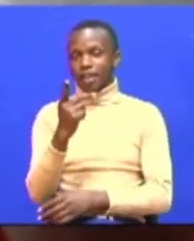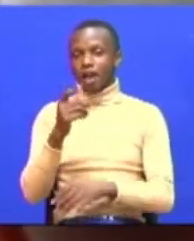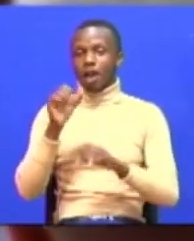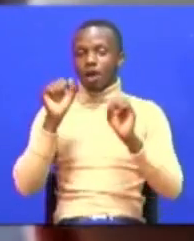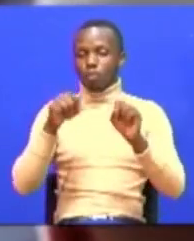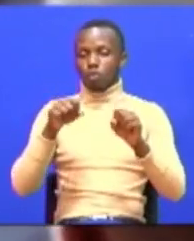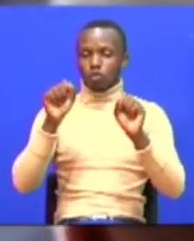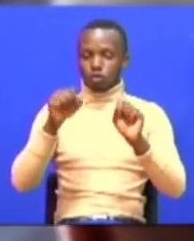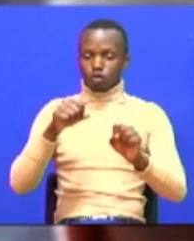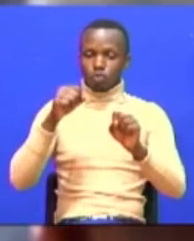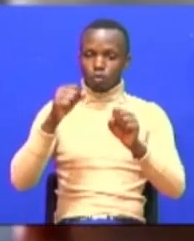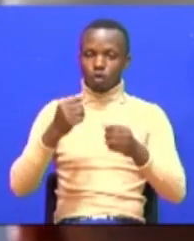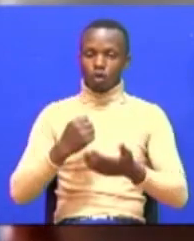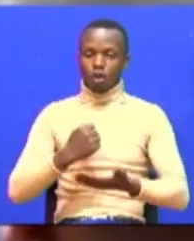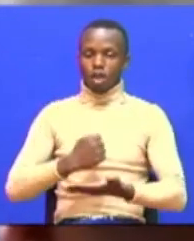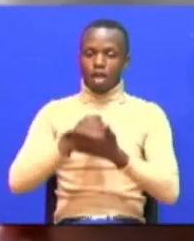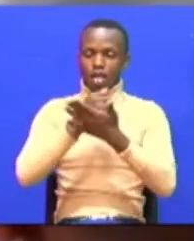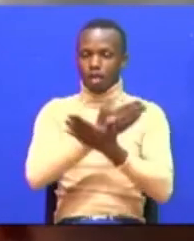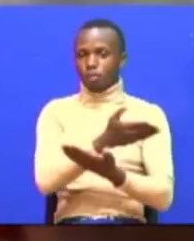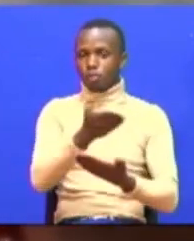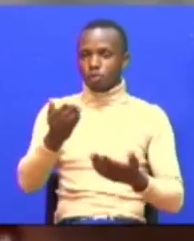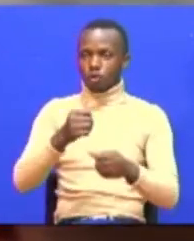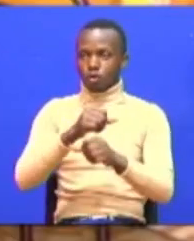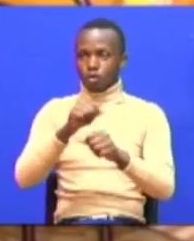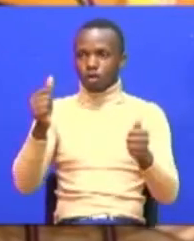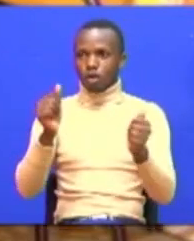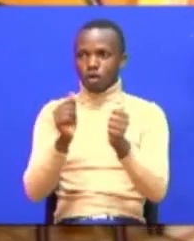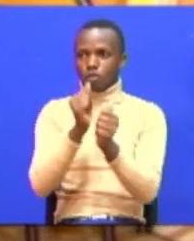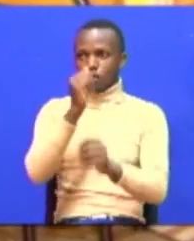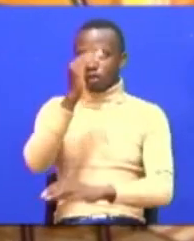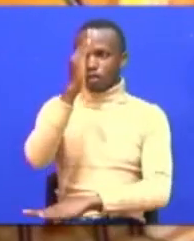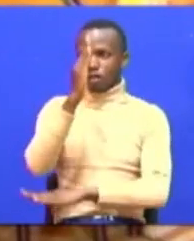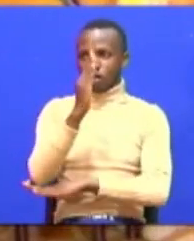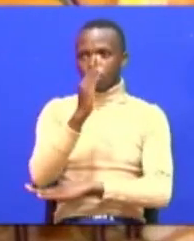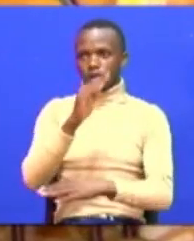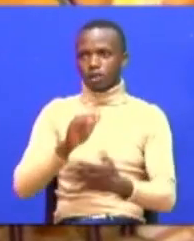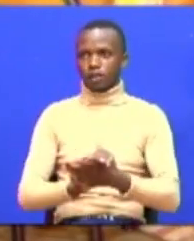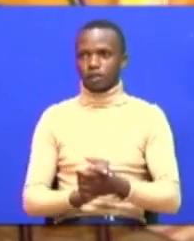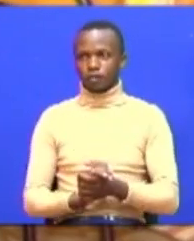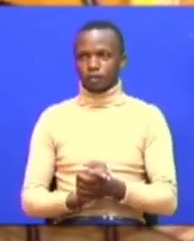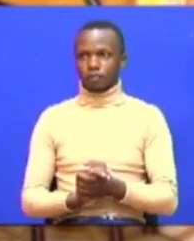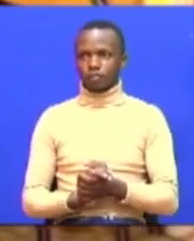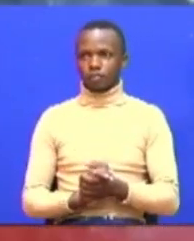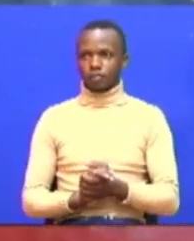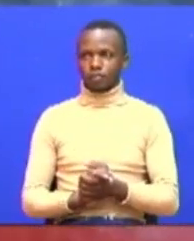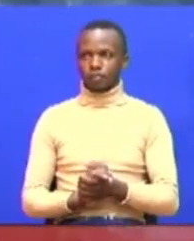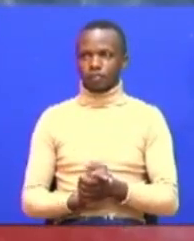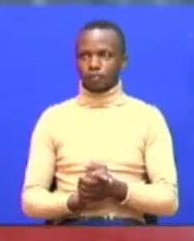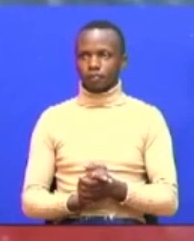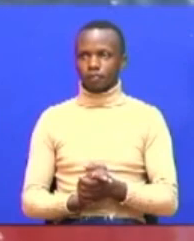itaambatana pamoja na nyinyi tukiwa na Mwenyezi Mungu.